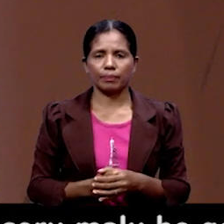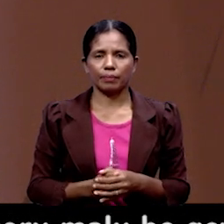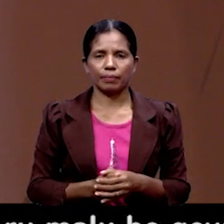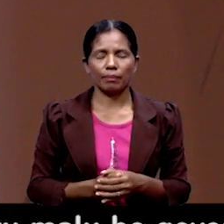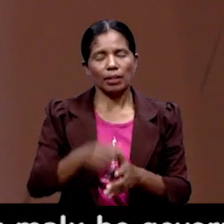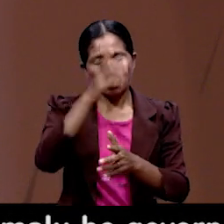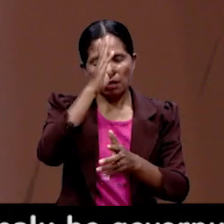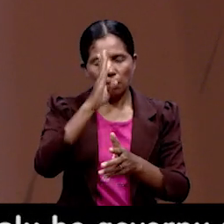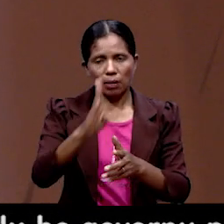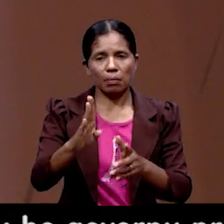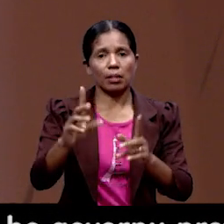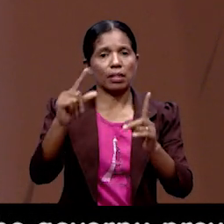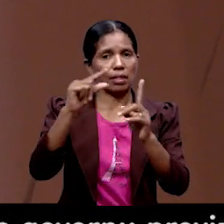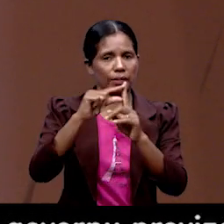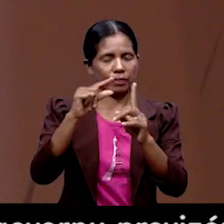Maromak ni liofuan.